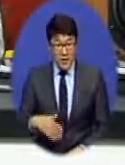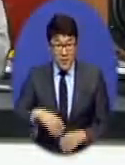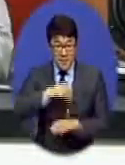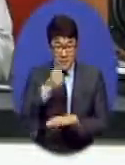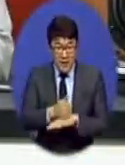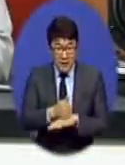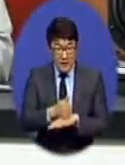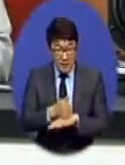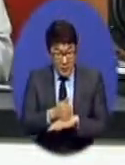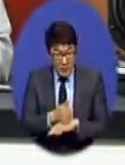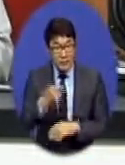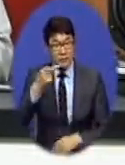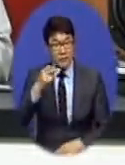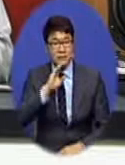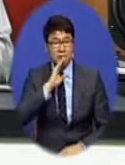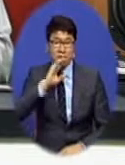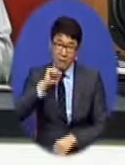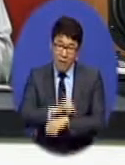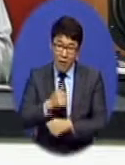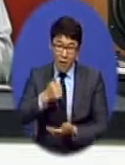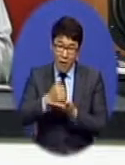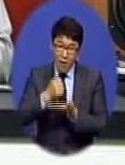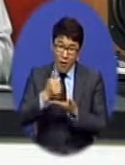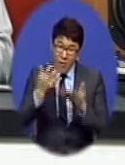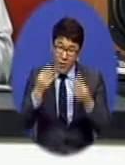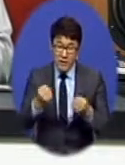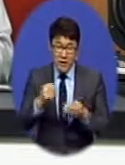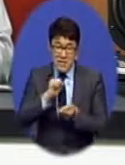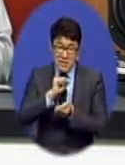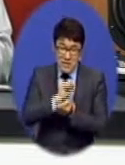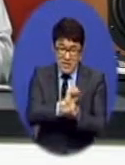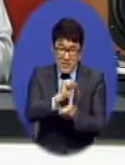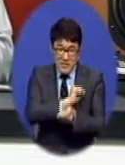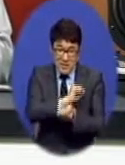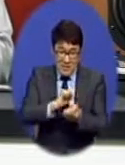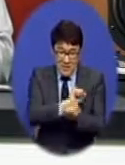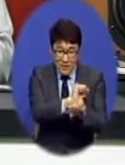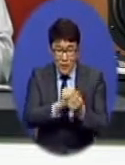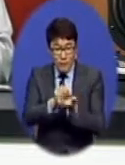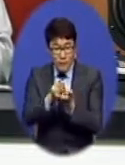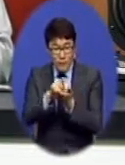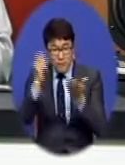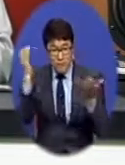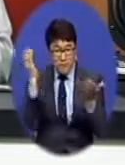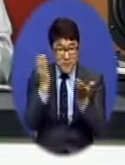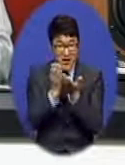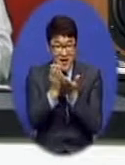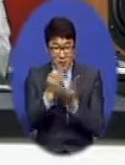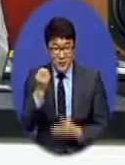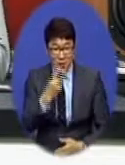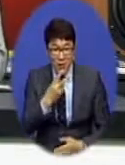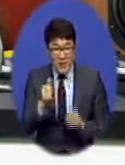마지막 장식 정말 잘해주셨어요. 어찌나 옆에서 칭찬을 하시던지요. 예, 의리와 축구 요거 딱 네. 아주 맞아 들어갔고